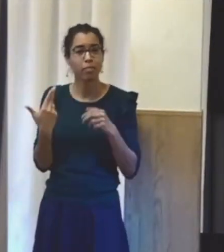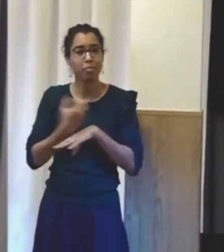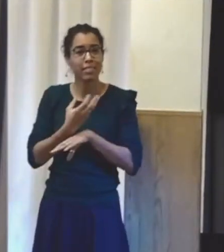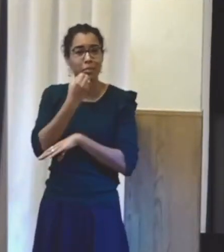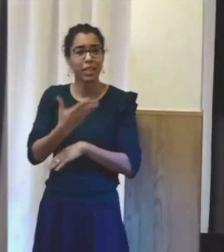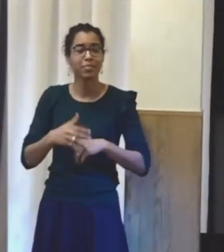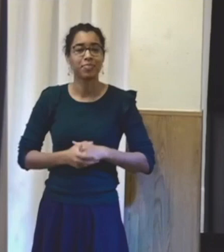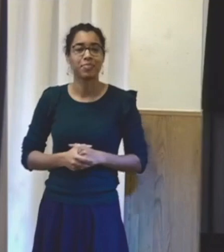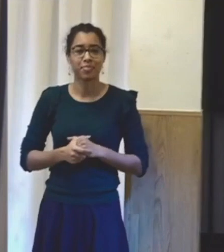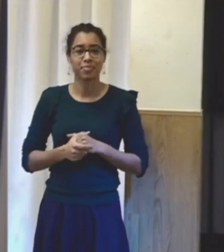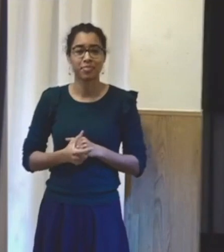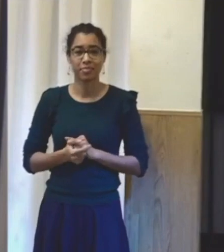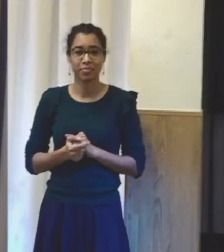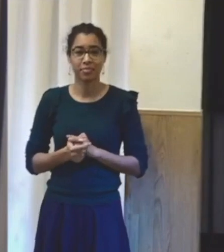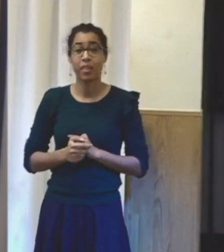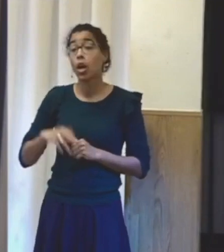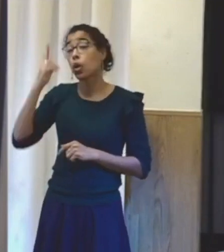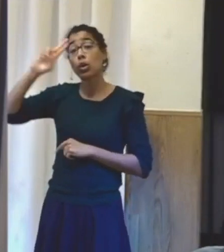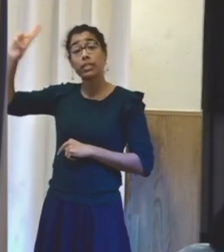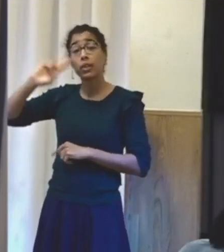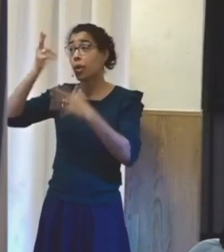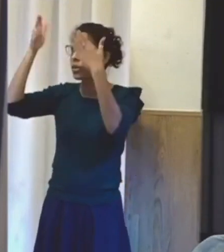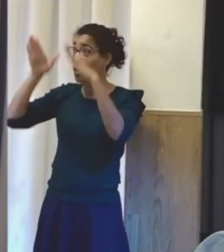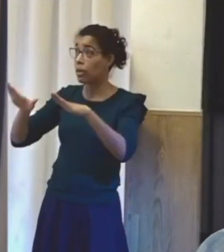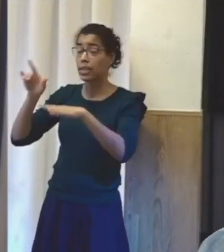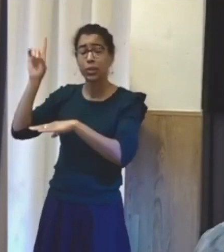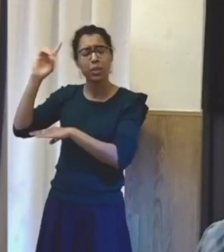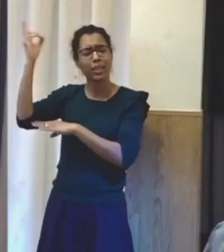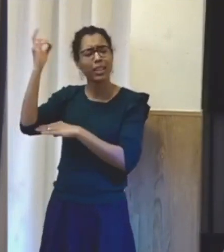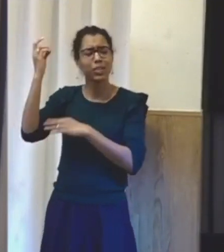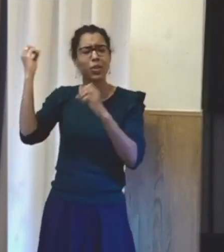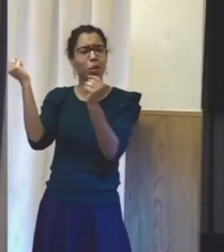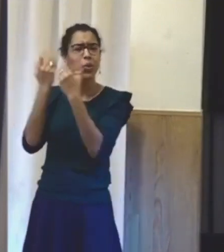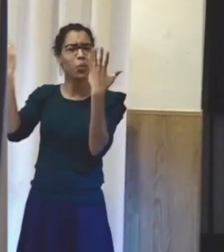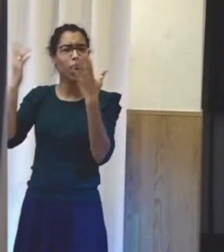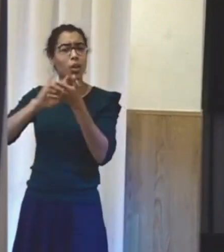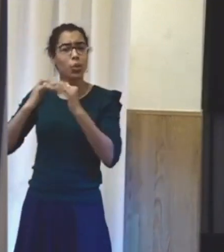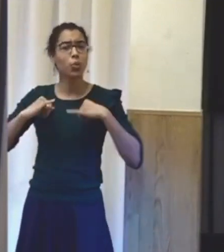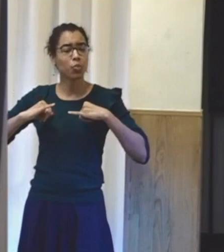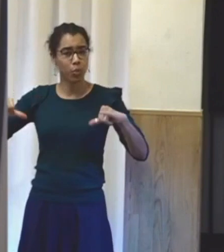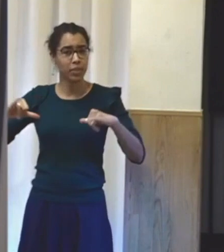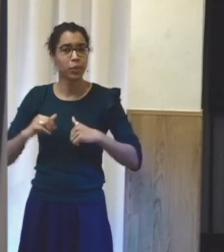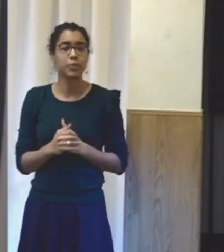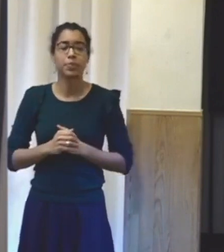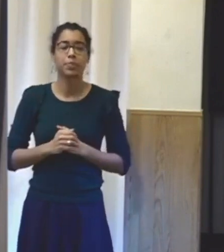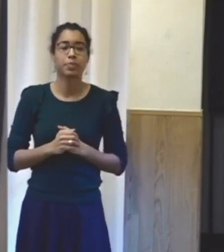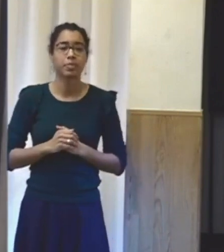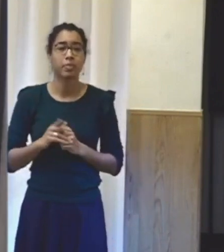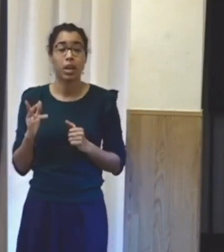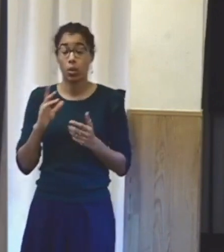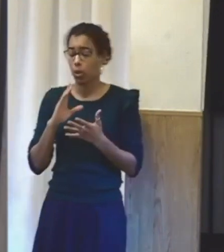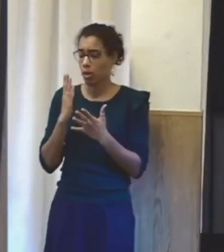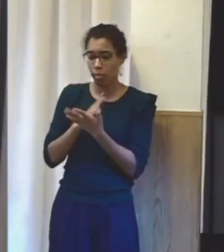Voilà. Que le Seigneur soit béni. Il est le Dieu glorieux, le Dieu tout-puissant, celui en qui il n'y a point d'ombre